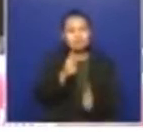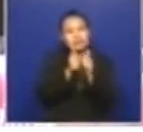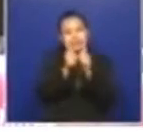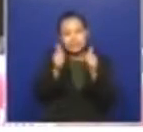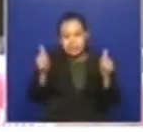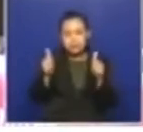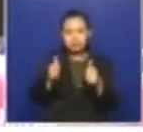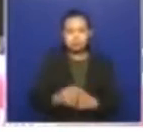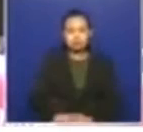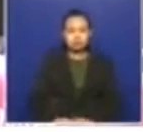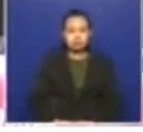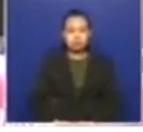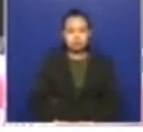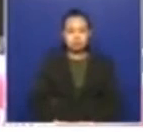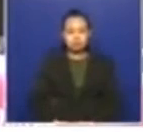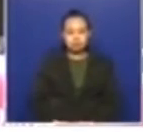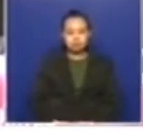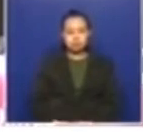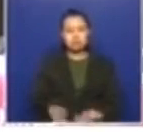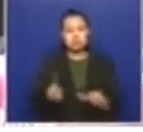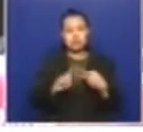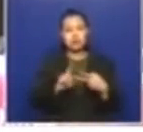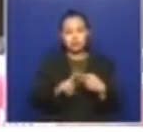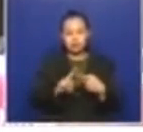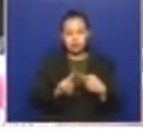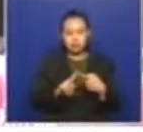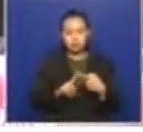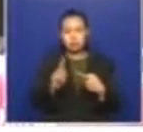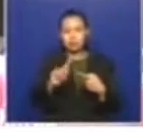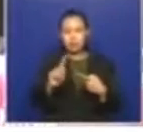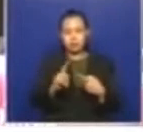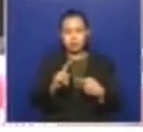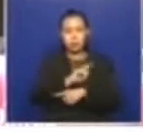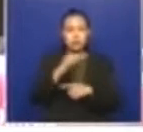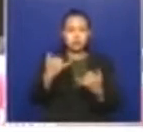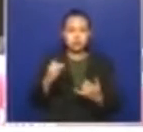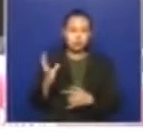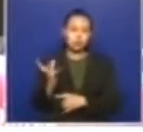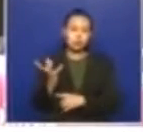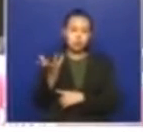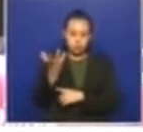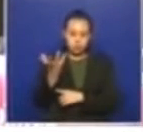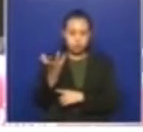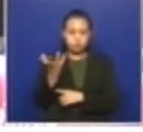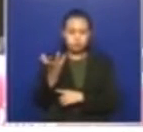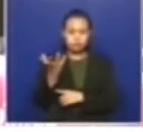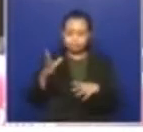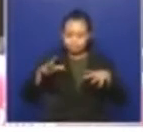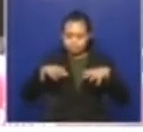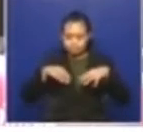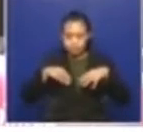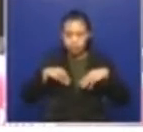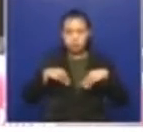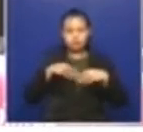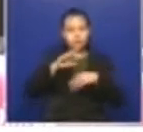องกันอยู่สิ่งแรกท่านบอกว่าวันนี้เนี่ยโลกยกย่องโลกยอมรับเศรษฐ